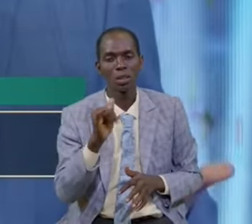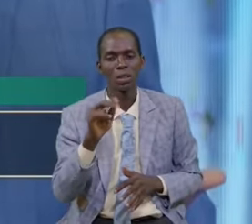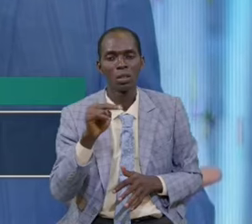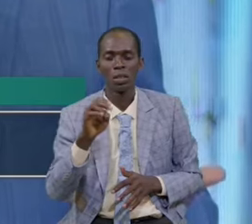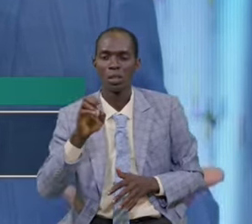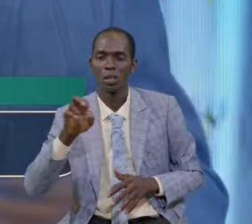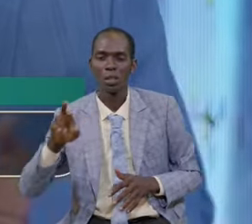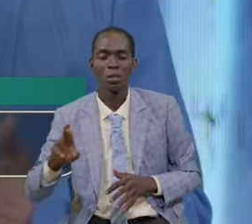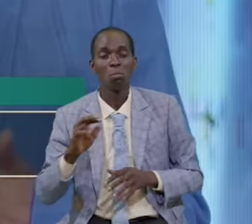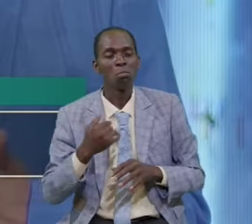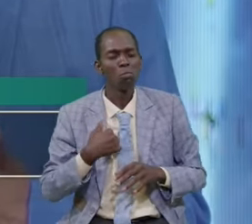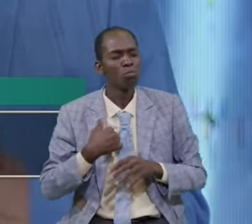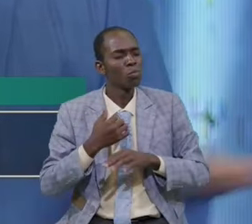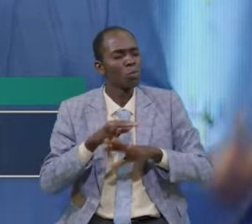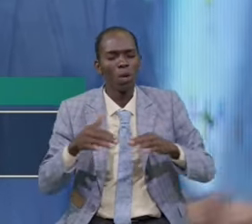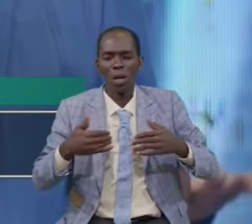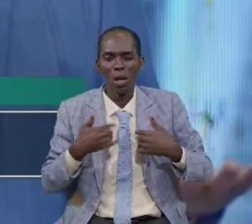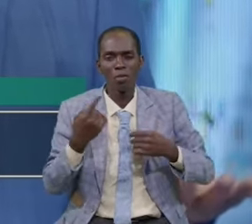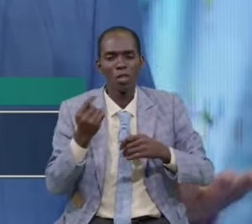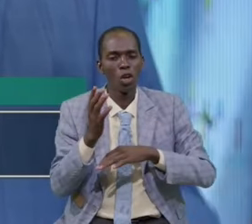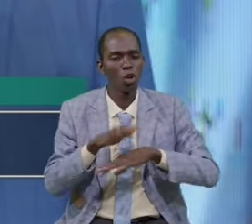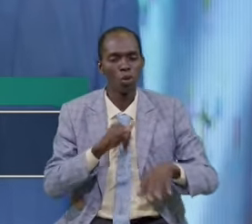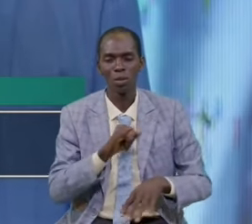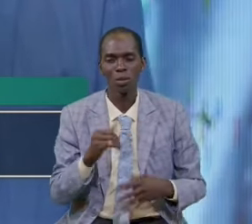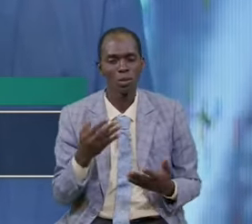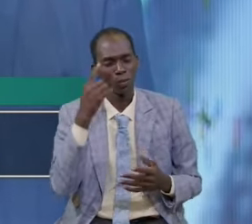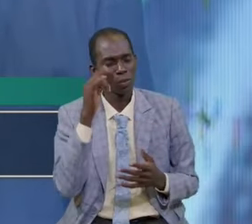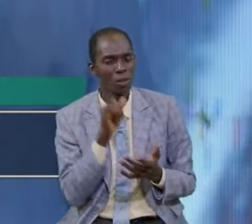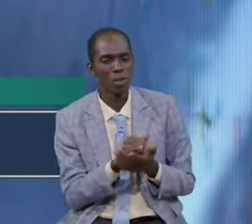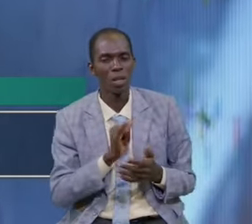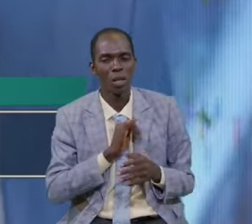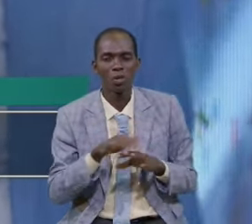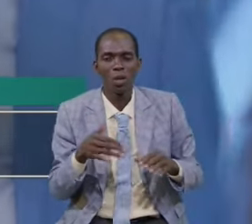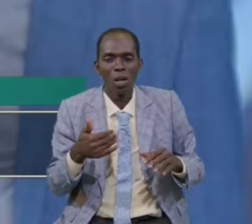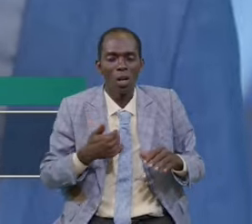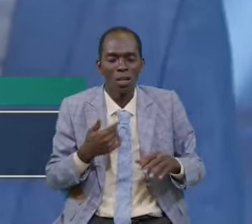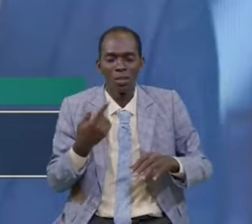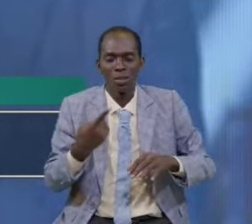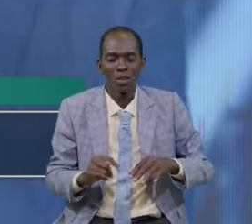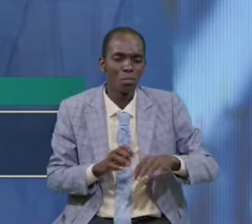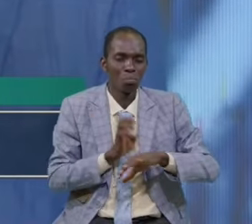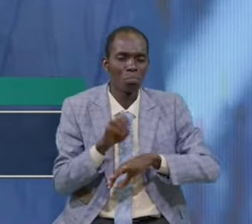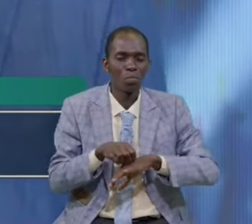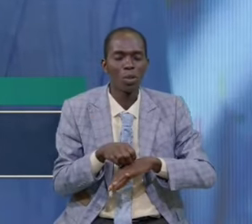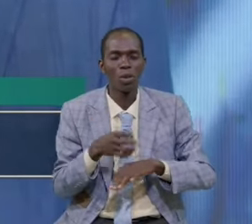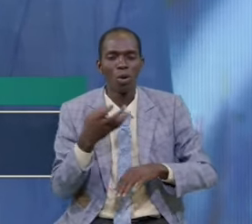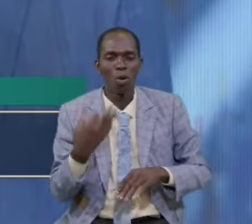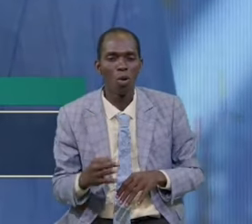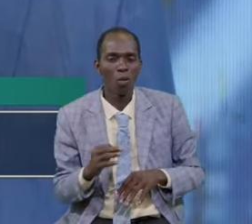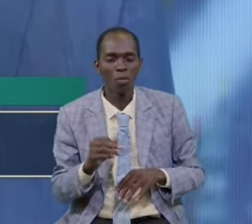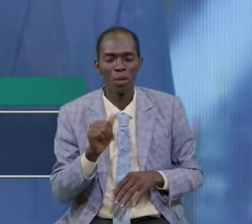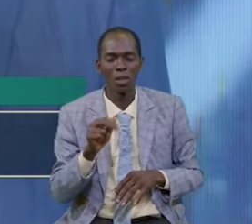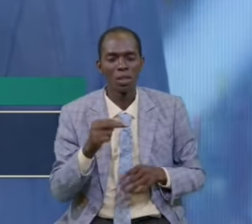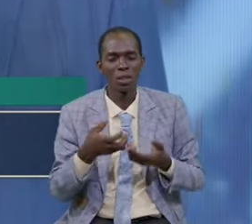Mais je n'ai pas la vocation. Je n'ai pas l'emploi d'un ingénieur maintenant. D'accord. Tout ce que ta main trouve